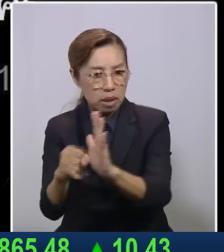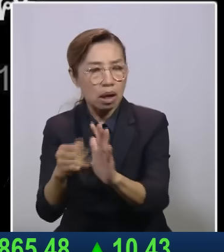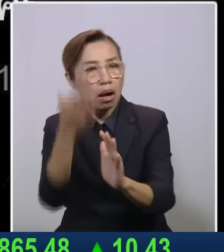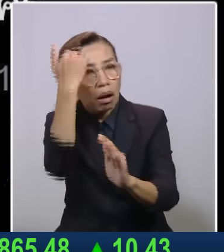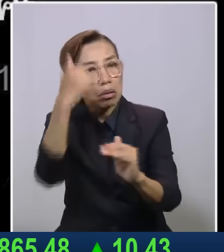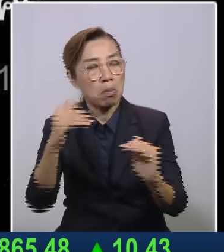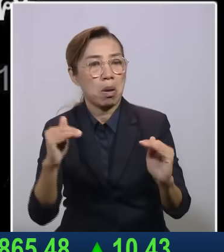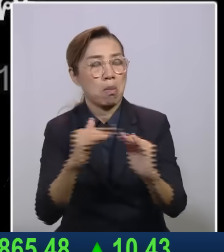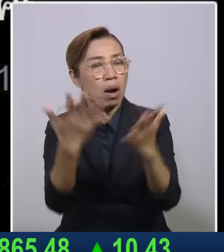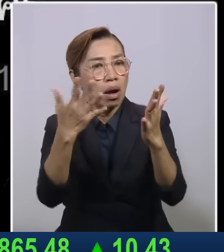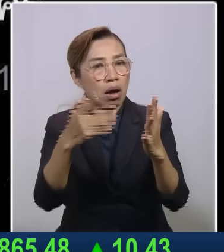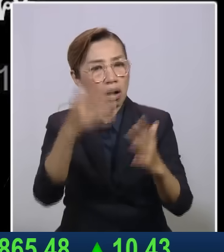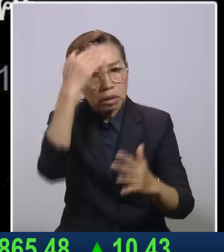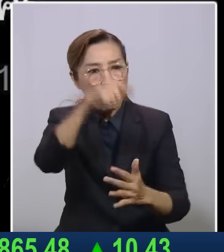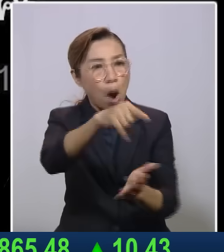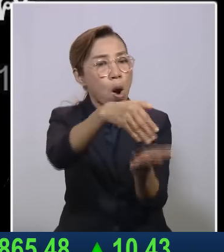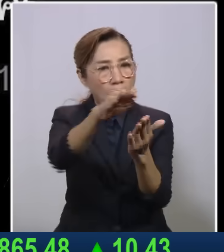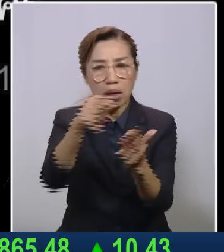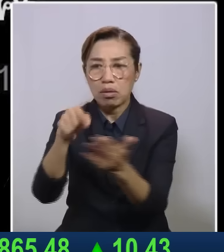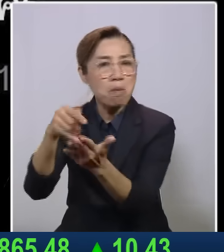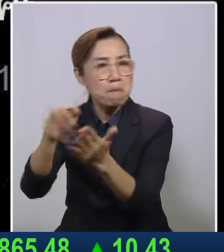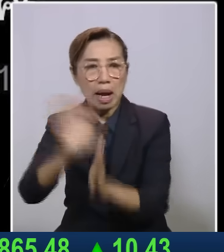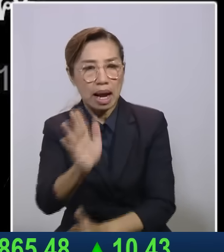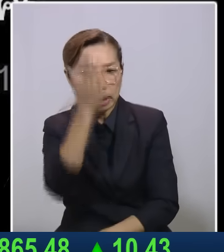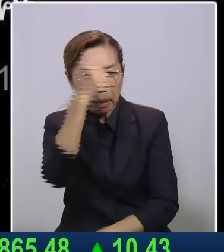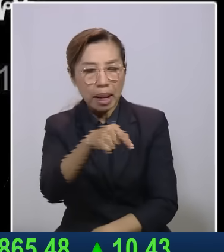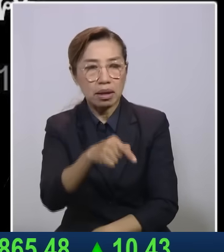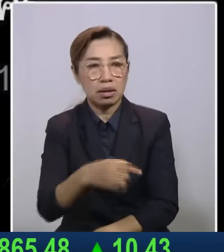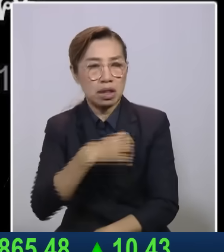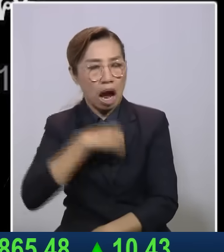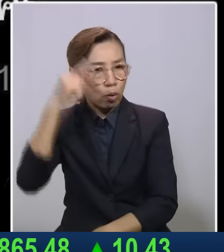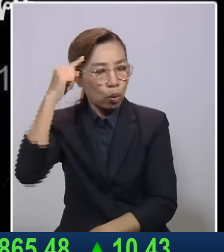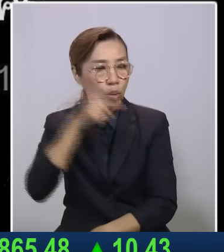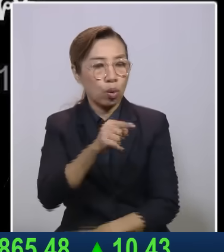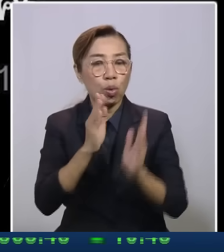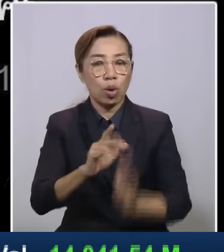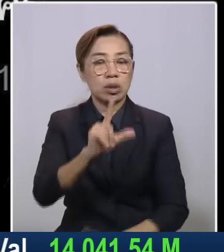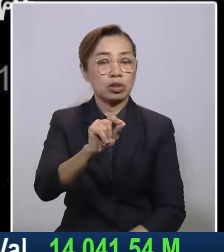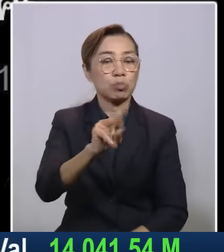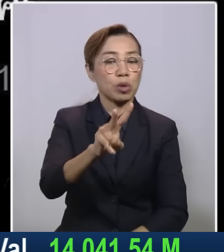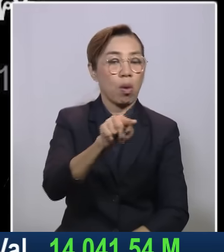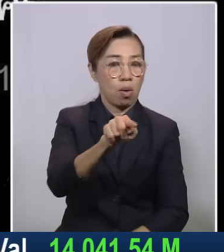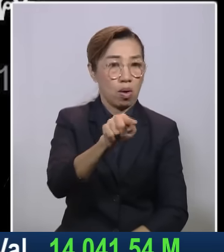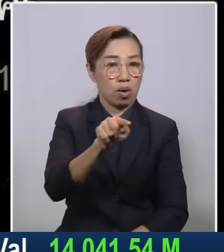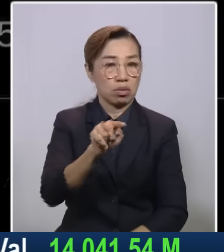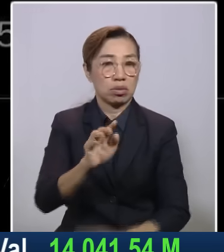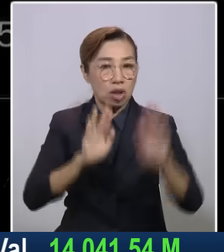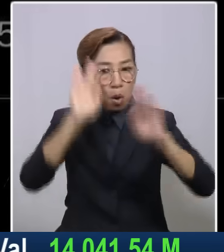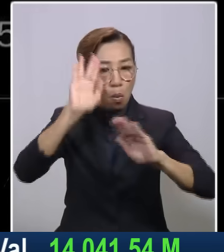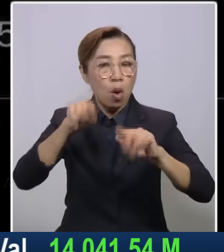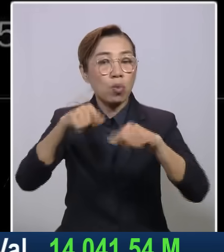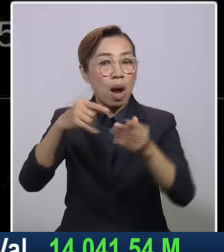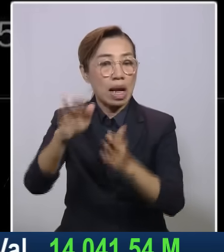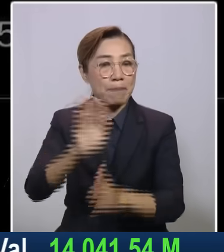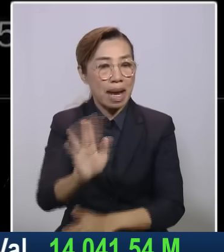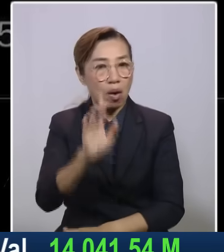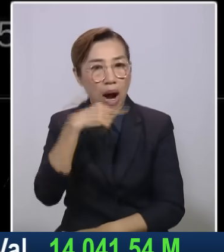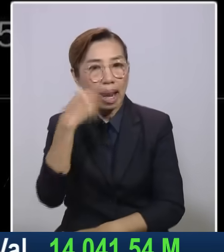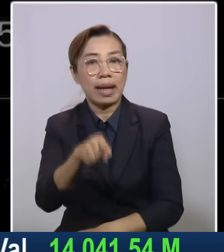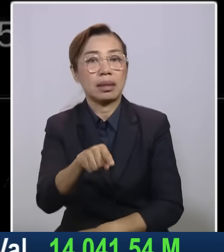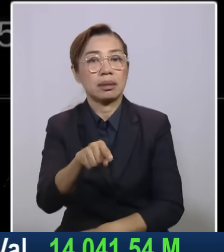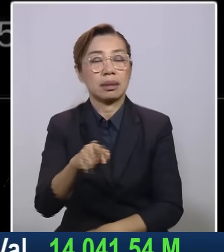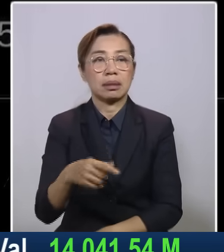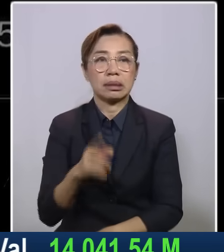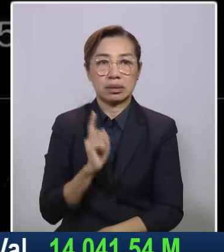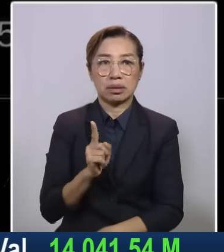พรรคเปิดชื่อออกมาเลย 22เสียงที่โหวตให้กับนายชยามภวานะคะนี่บางคนบอกปวดหัวมากเลย